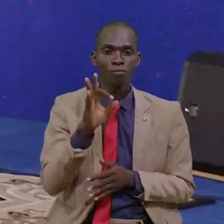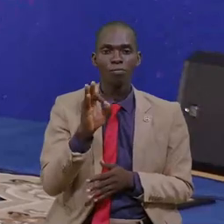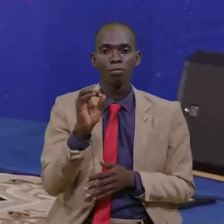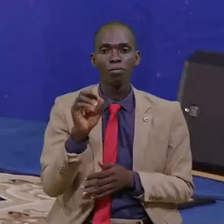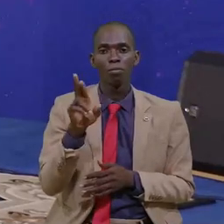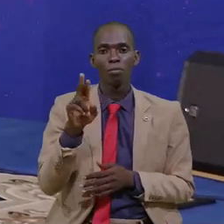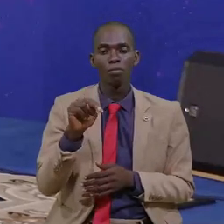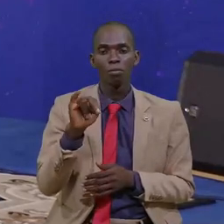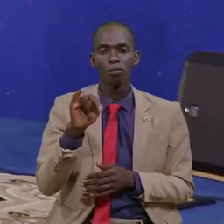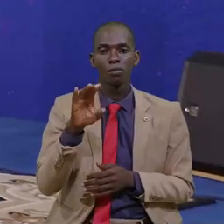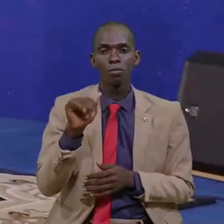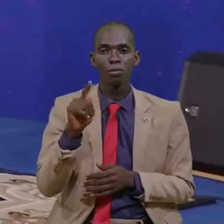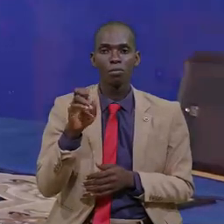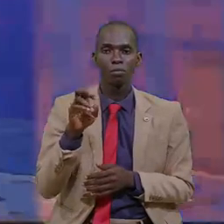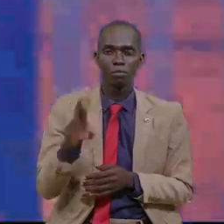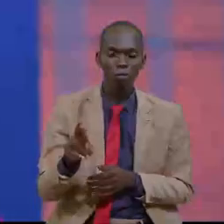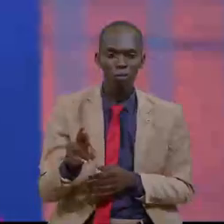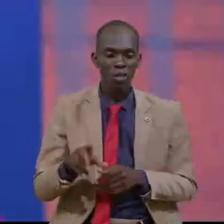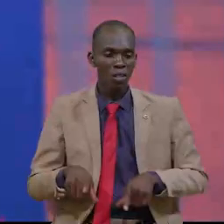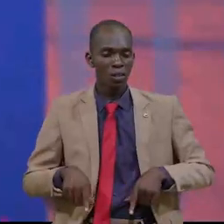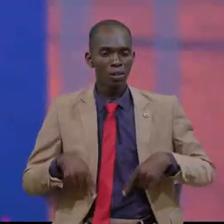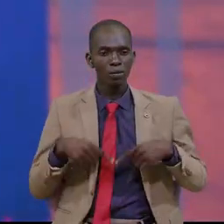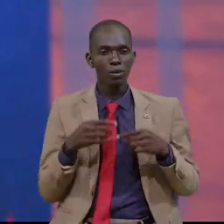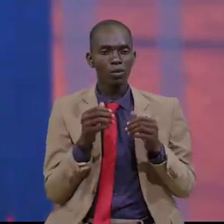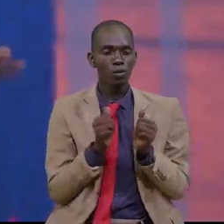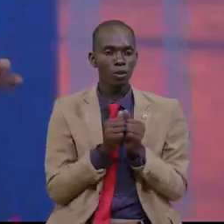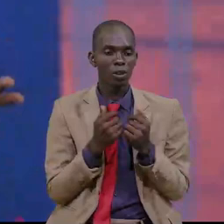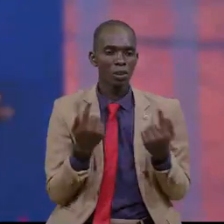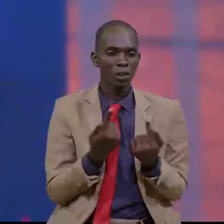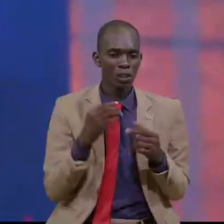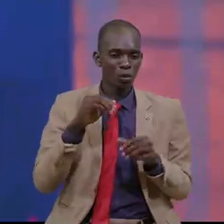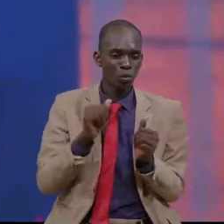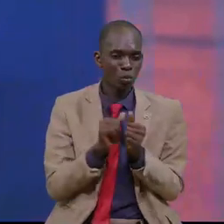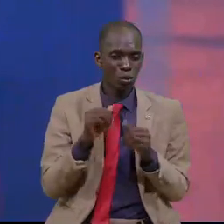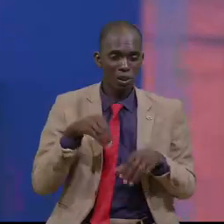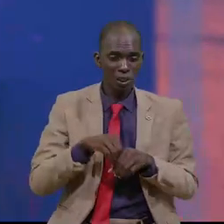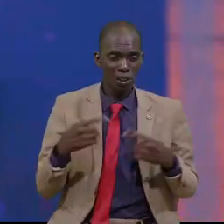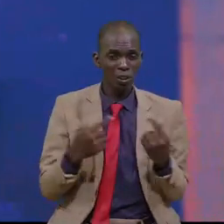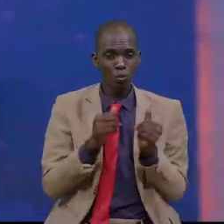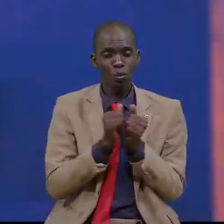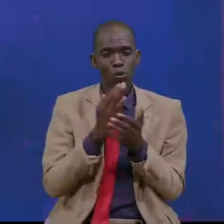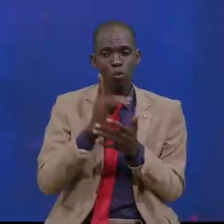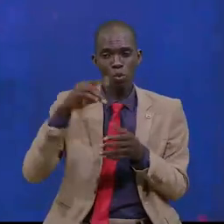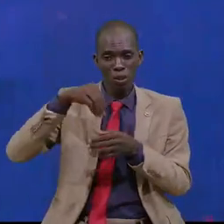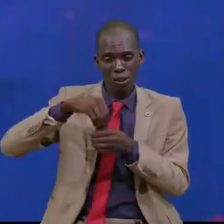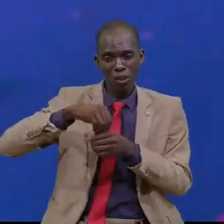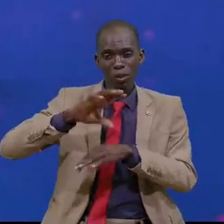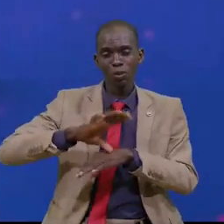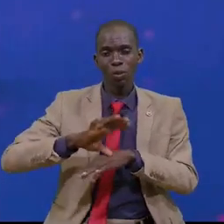Et il vit dans le péché avec quelqu'une là-bas dans l'assemblée. Et il vient prêcher.